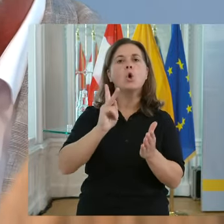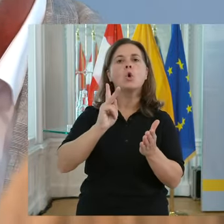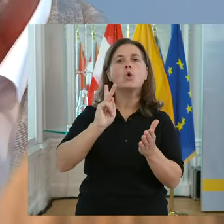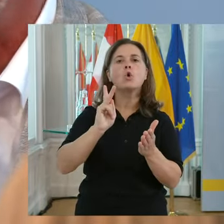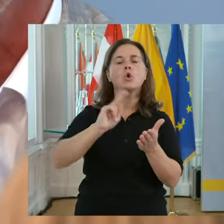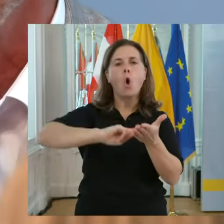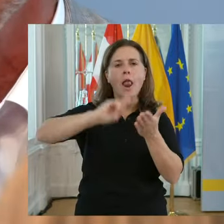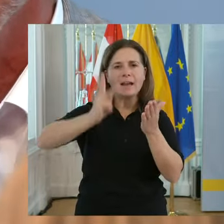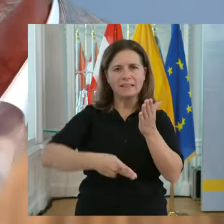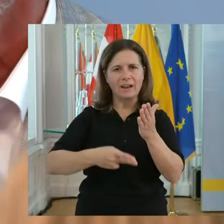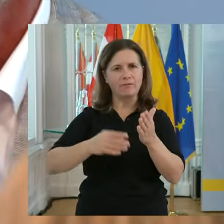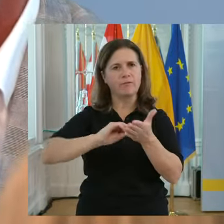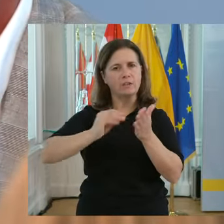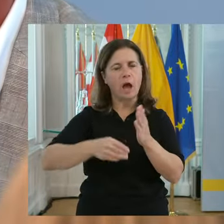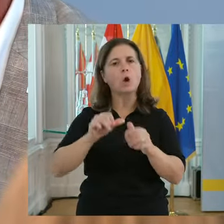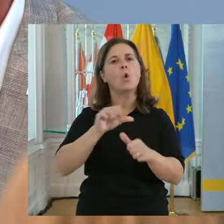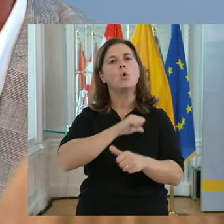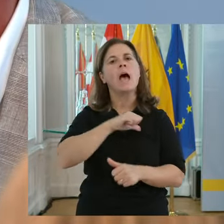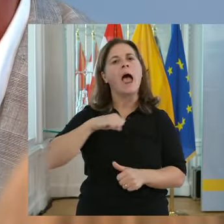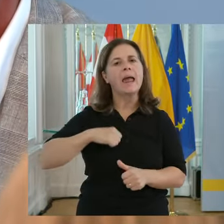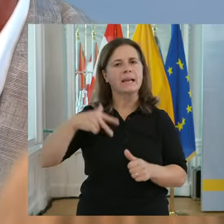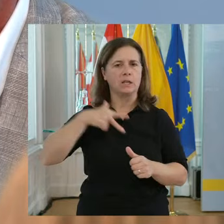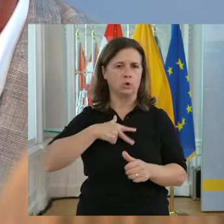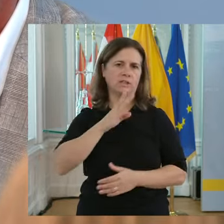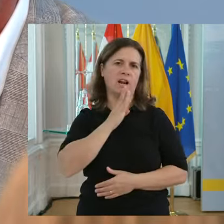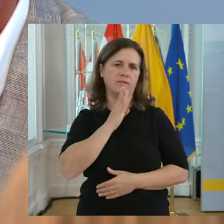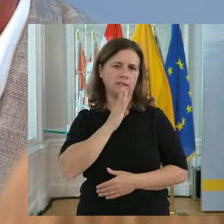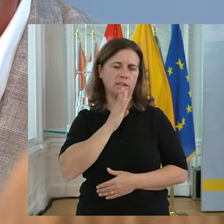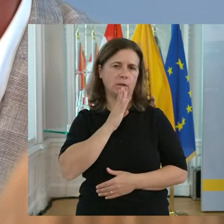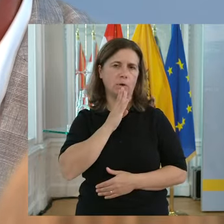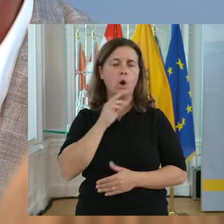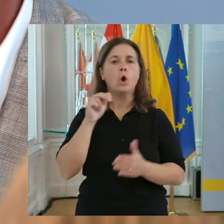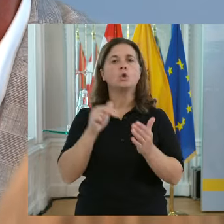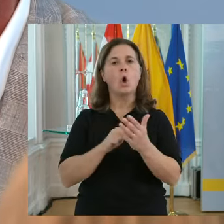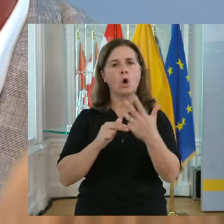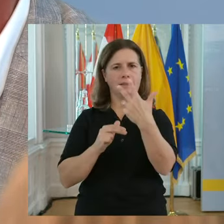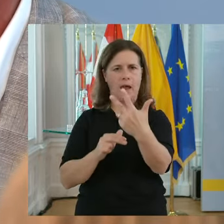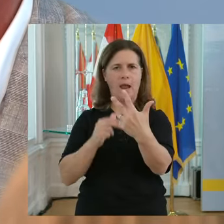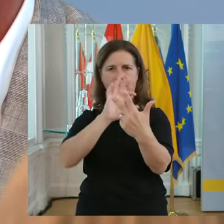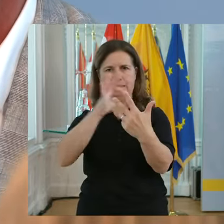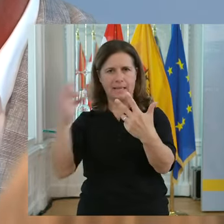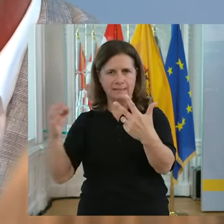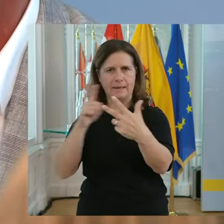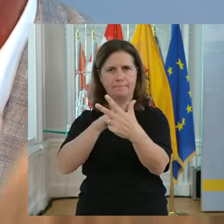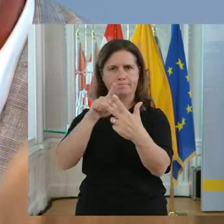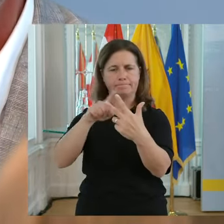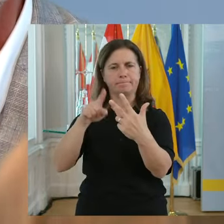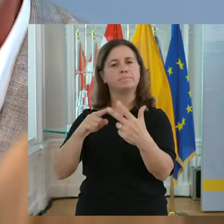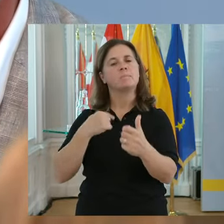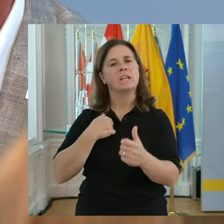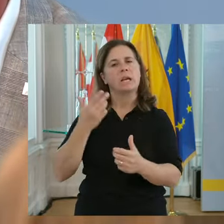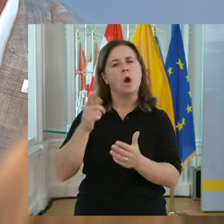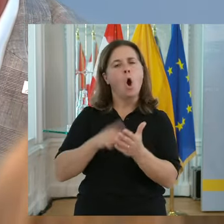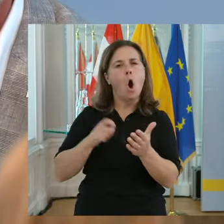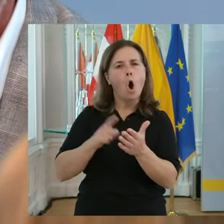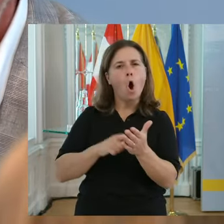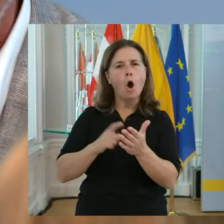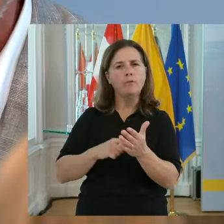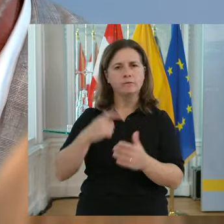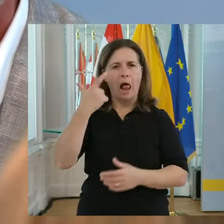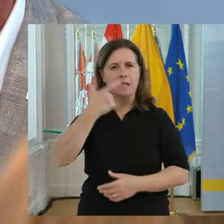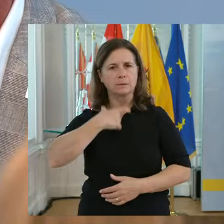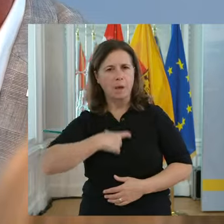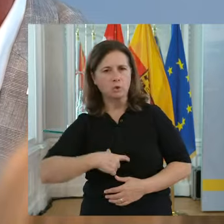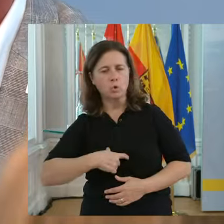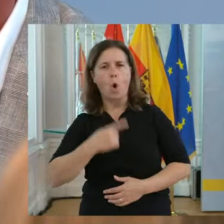und eigener Sozialversicherung. Und erlauben Sie mir noch 3 Sätze, nämlich ich wurde jetzt sehr oft als Person